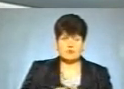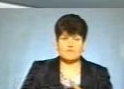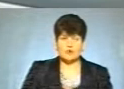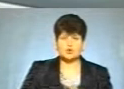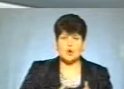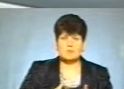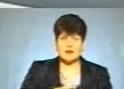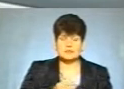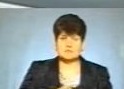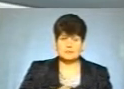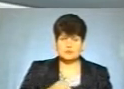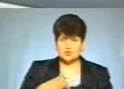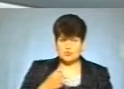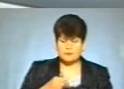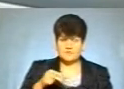праці цього року